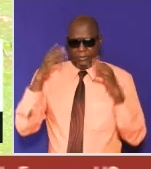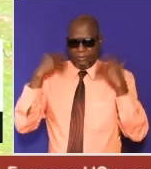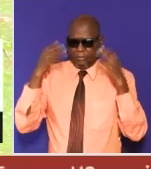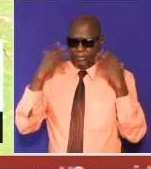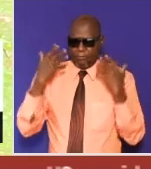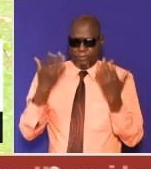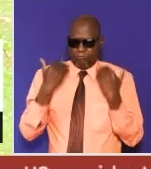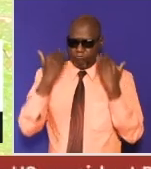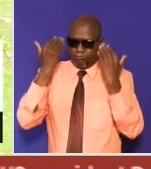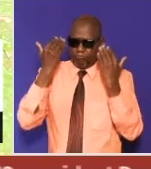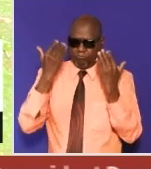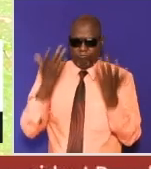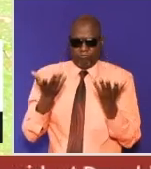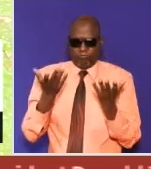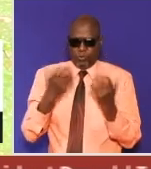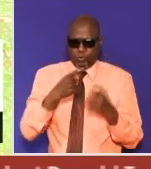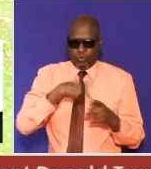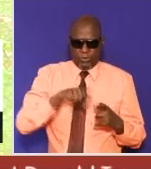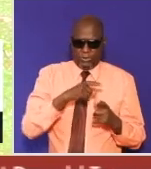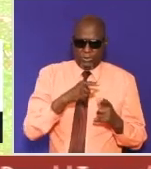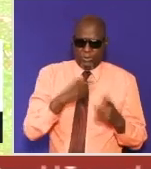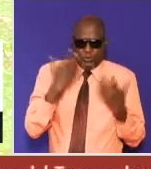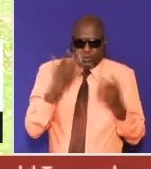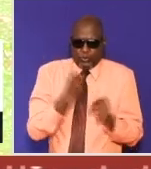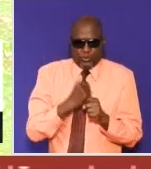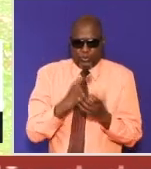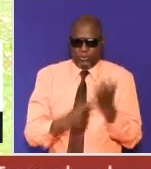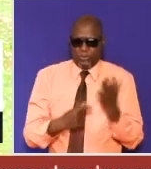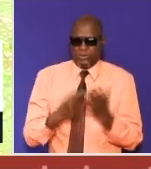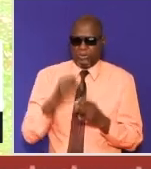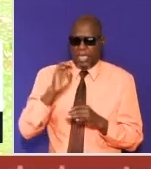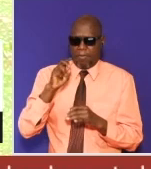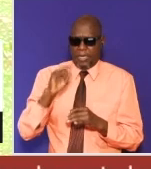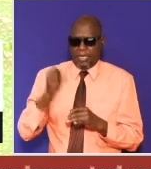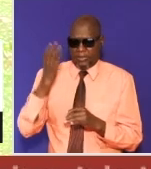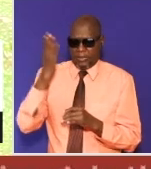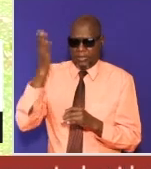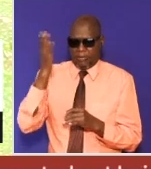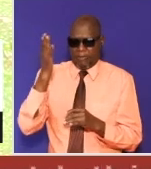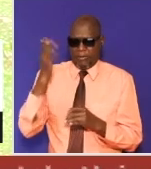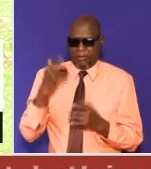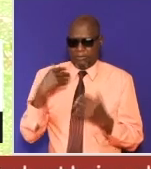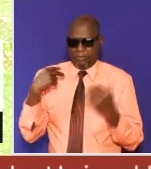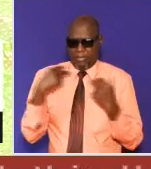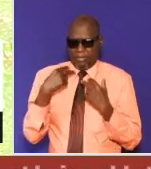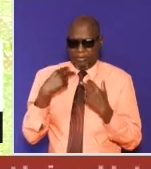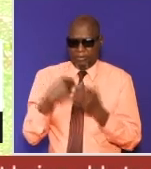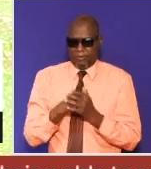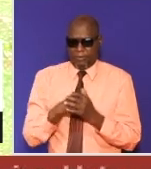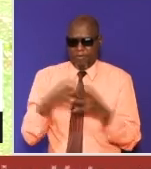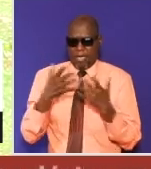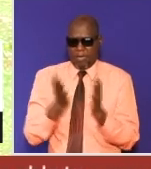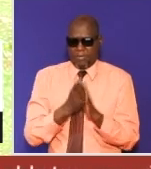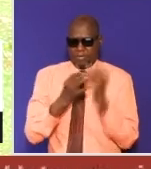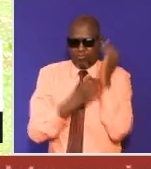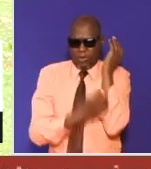Emily tuliposikia hatujiwezi, hakuna venye tutafanya. So tungependa serikali iweze kurudia. Familia ni ya chini, haijiwezi